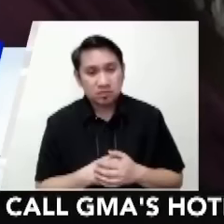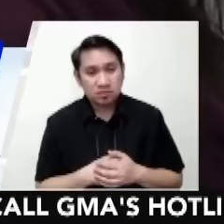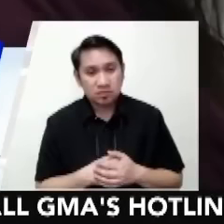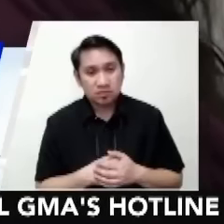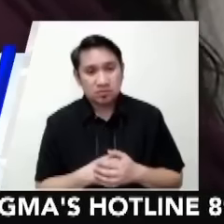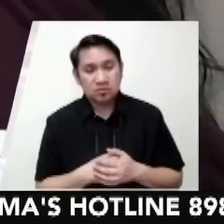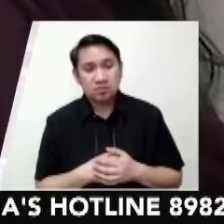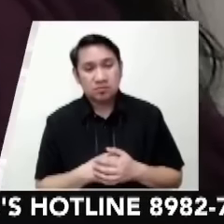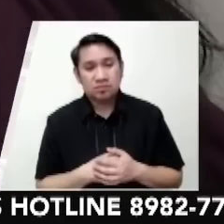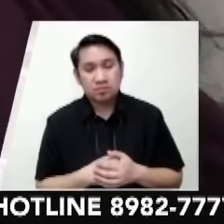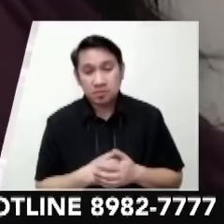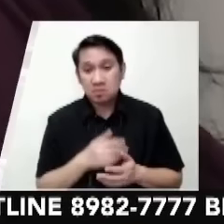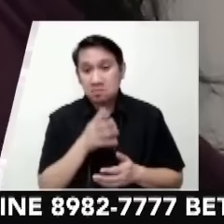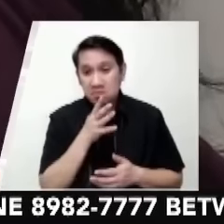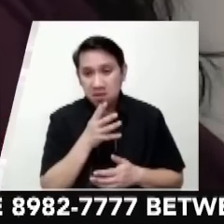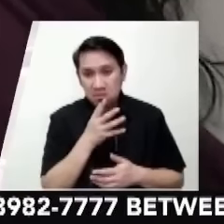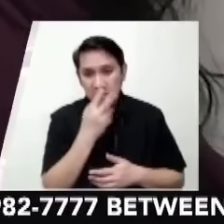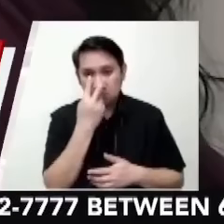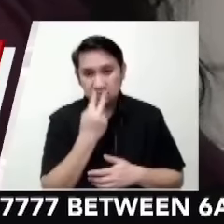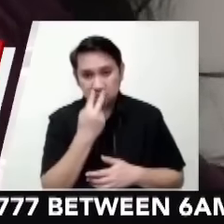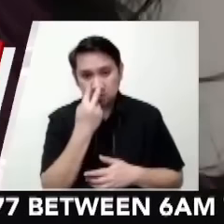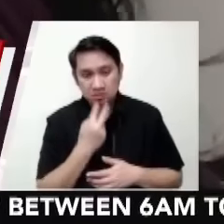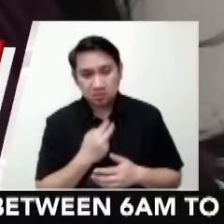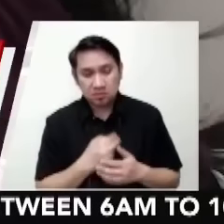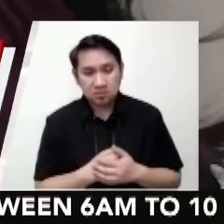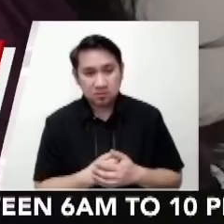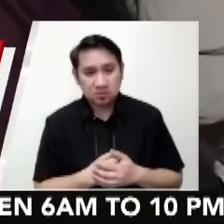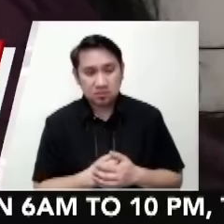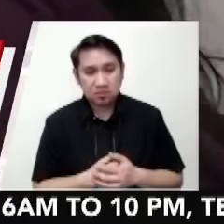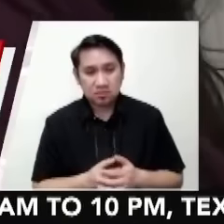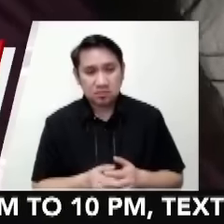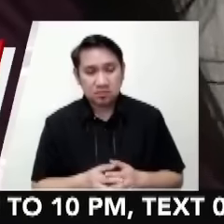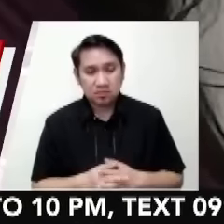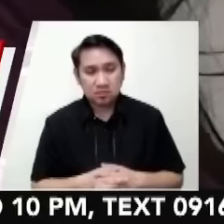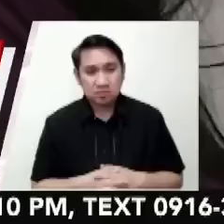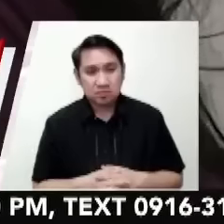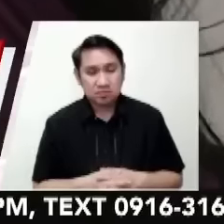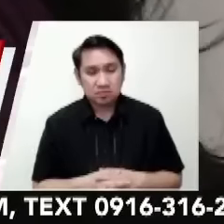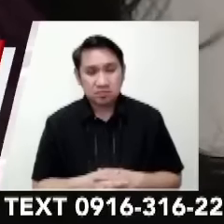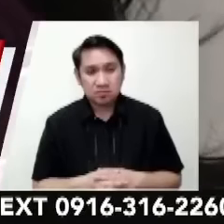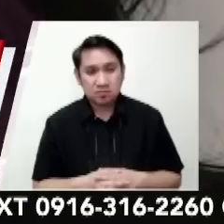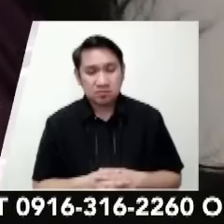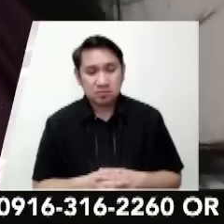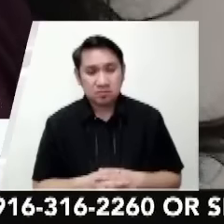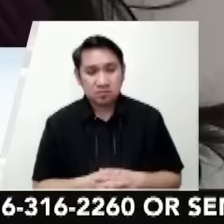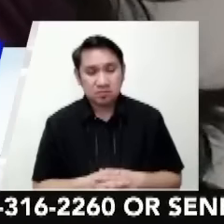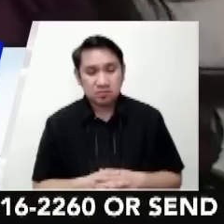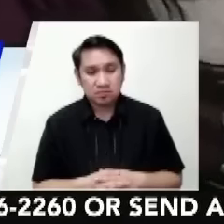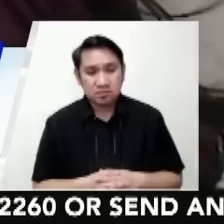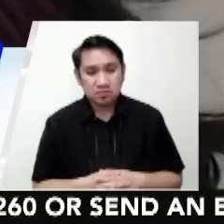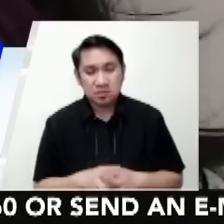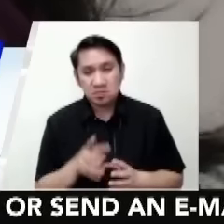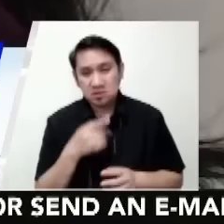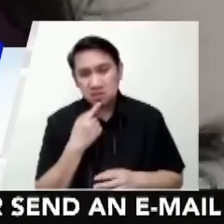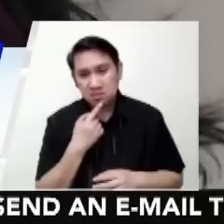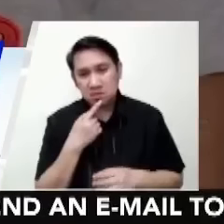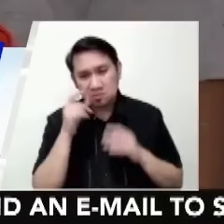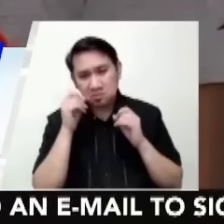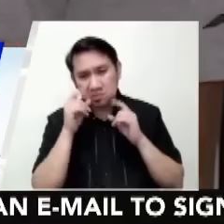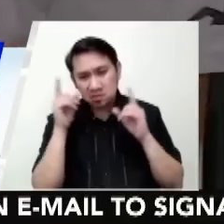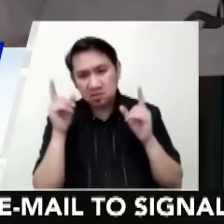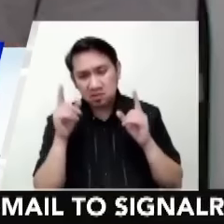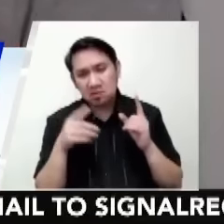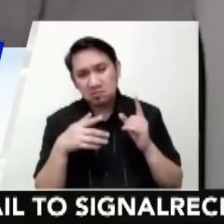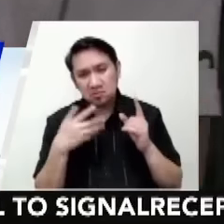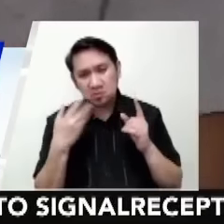ko, anak, gumising ka dyan, anak. Uwi na tayo, anak. Dito na, mama.